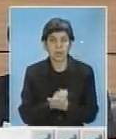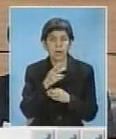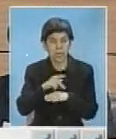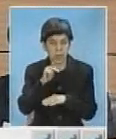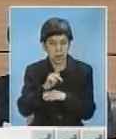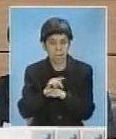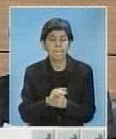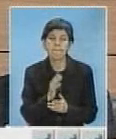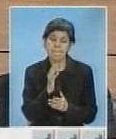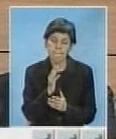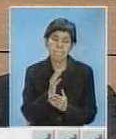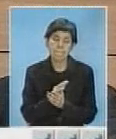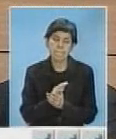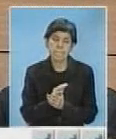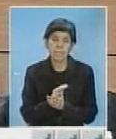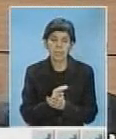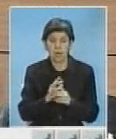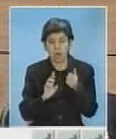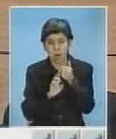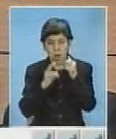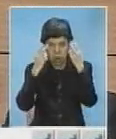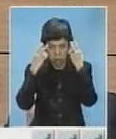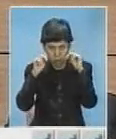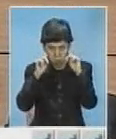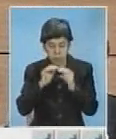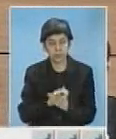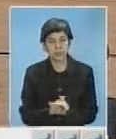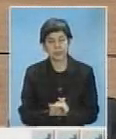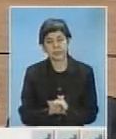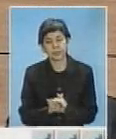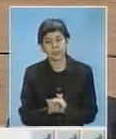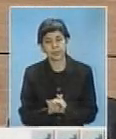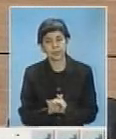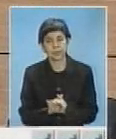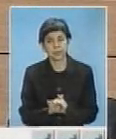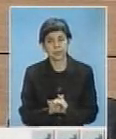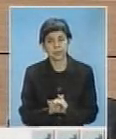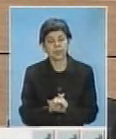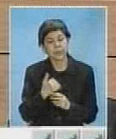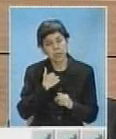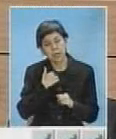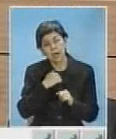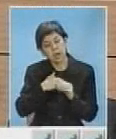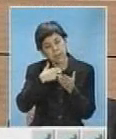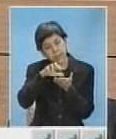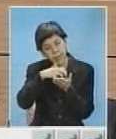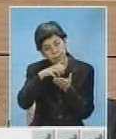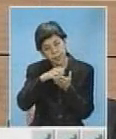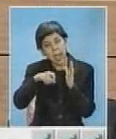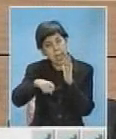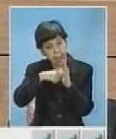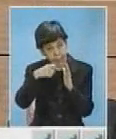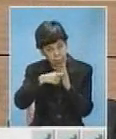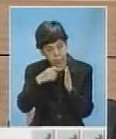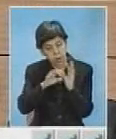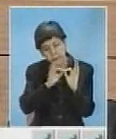ธานครับเมื่อสักครู่ท่านรองนายกรัฐมนตรีท่านได้กรุณาลำดับเหตุผลที่มาของ